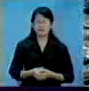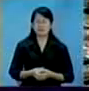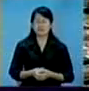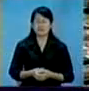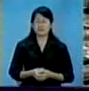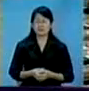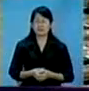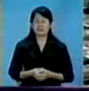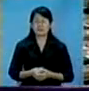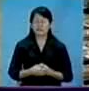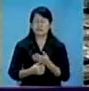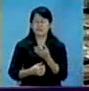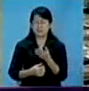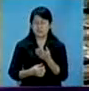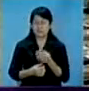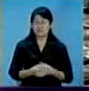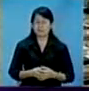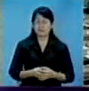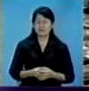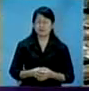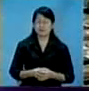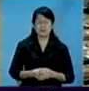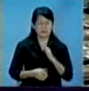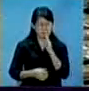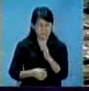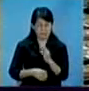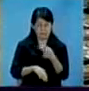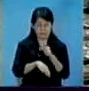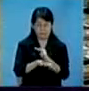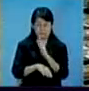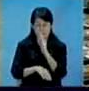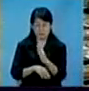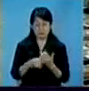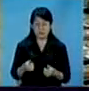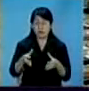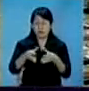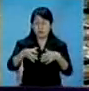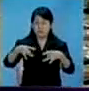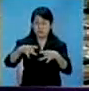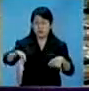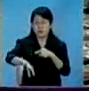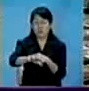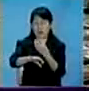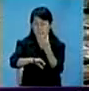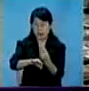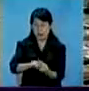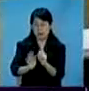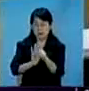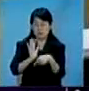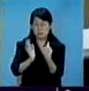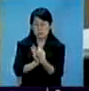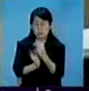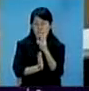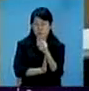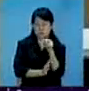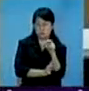คุณจตุพรพรมพันธ์ครับผมเรียนอย่างนี้นะครับขณะนี้ฝ่ายค้านเหลือเวลาประมาณ6ชั่วโมงครึ่งขอให้